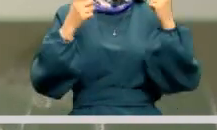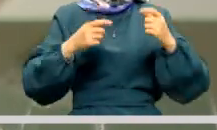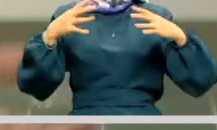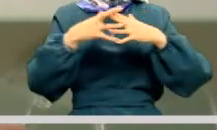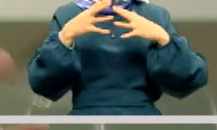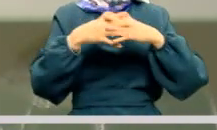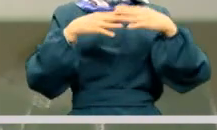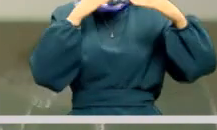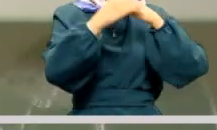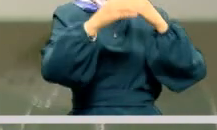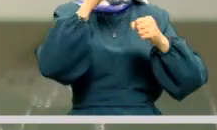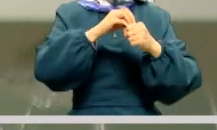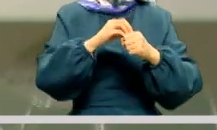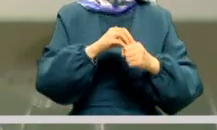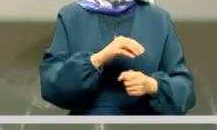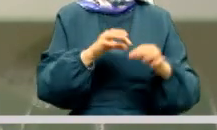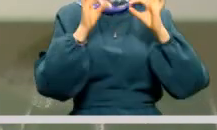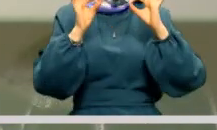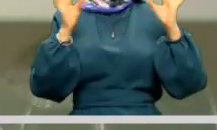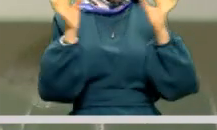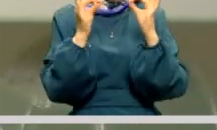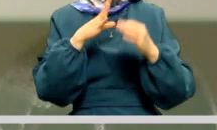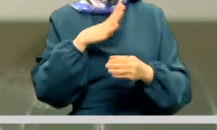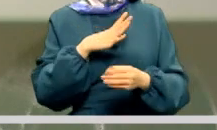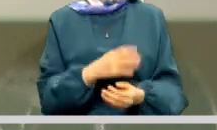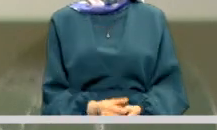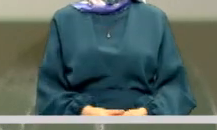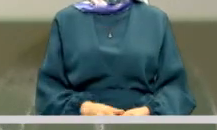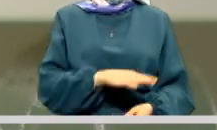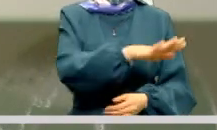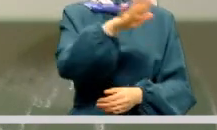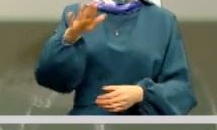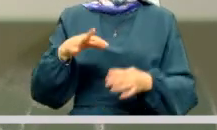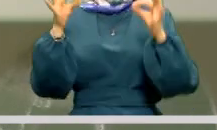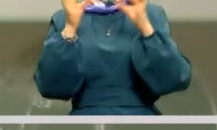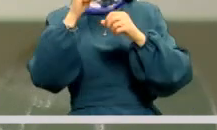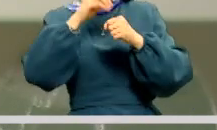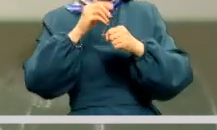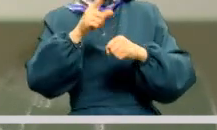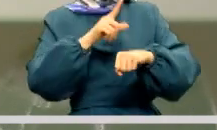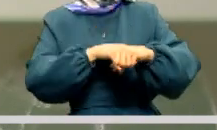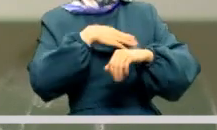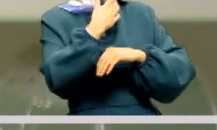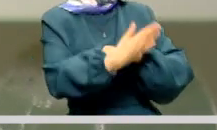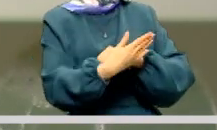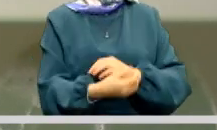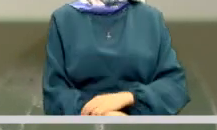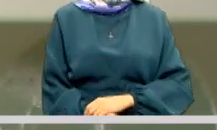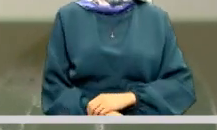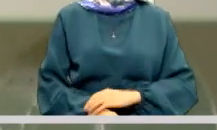sosyal medyada sürekli birileriyle iletişimi etkileşim halindeyiz işte tüm bu etkileşim halinde bir süre sonra kendinizi